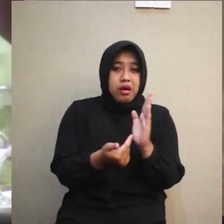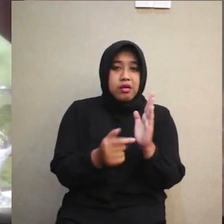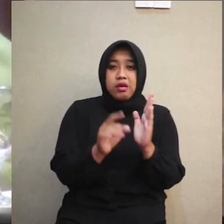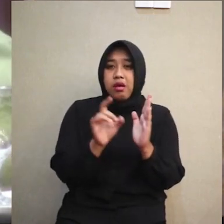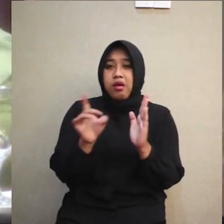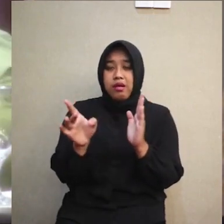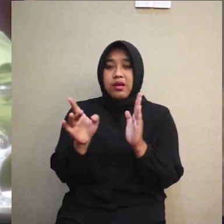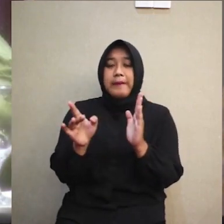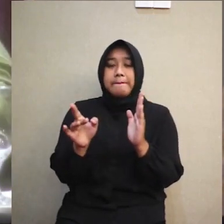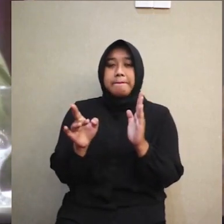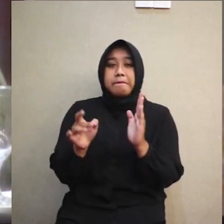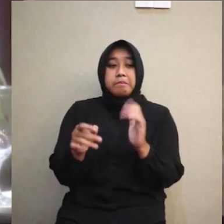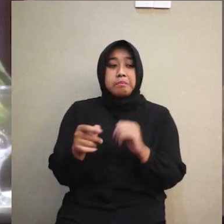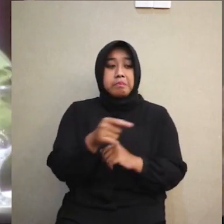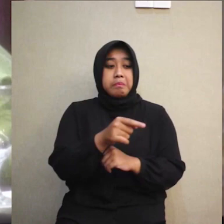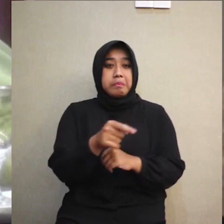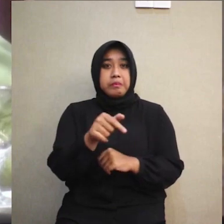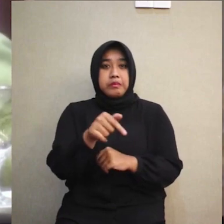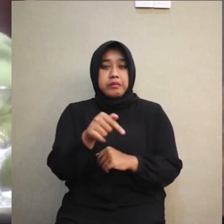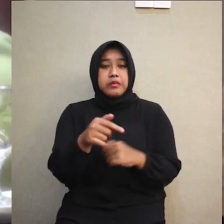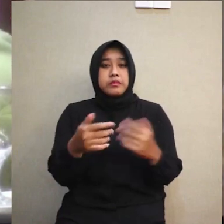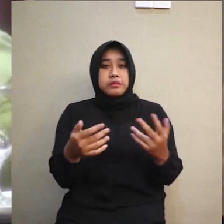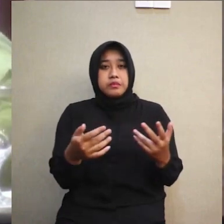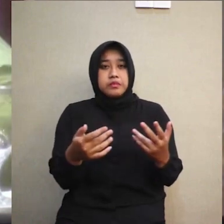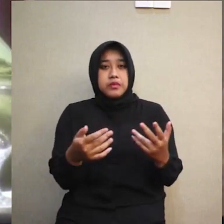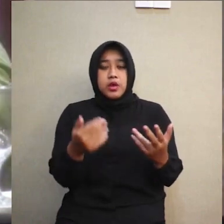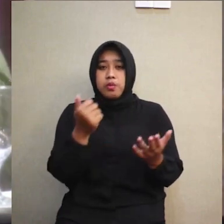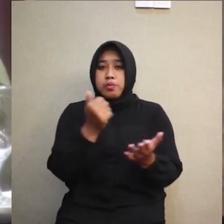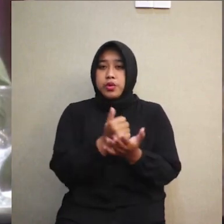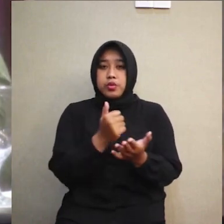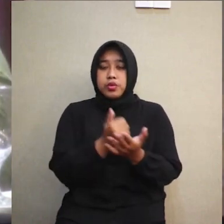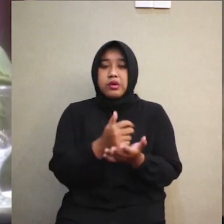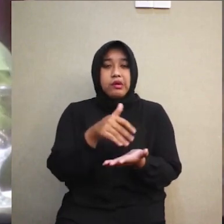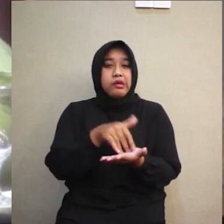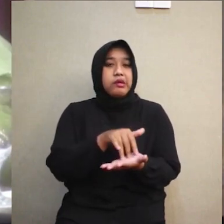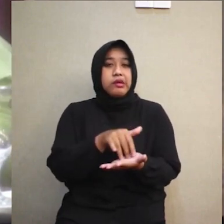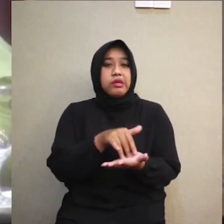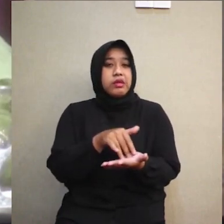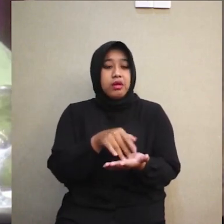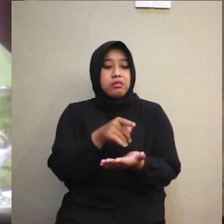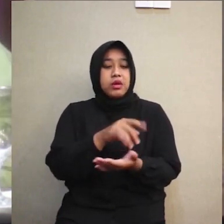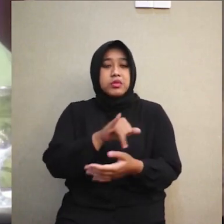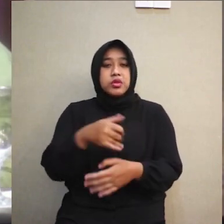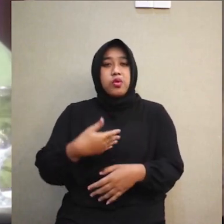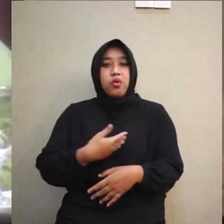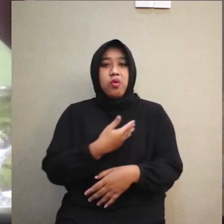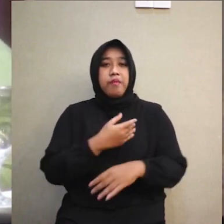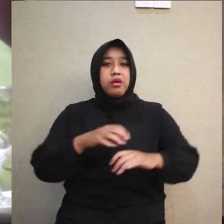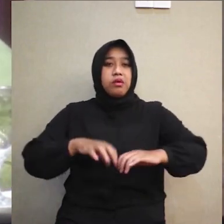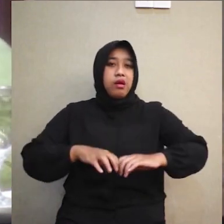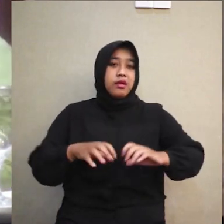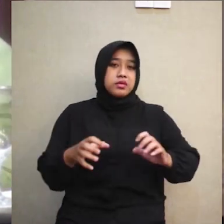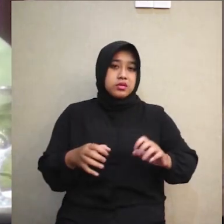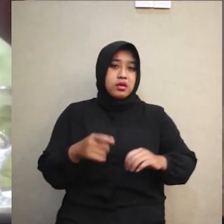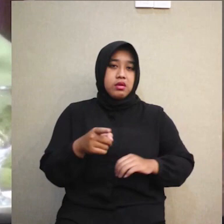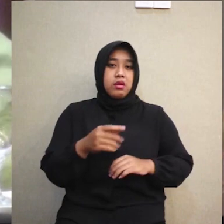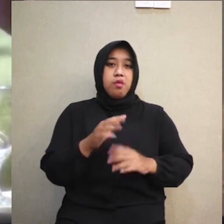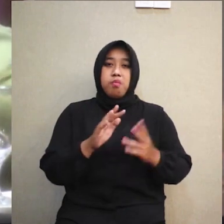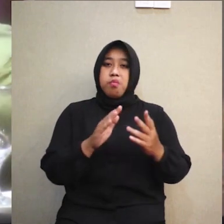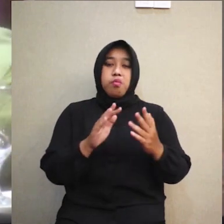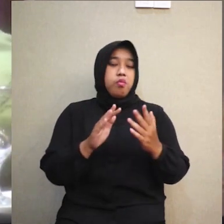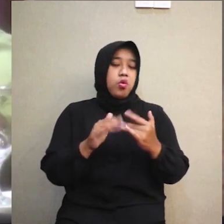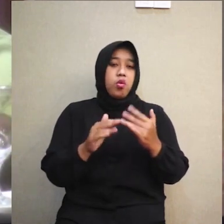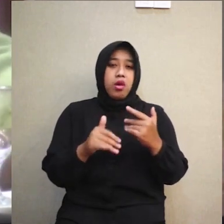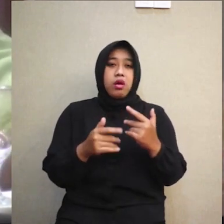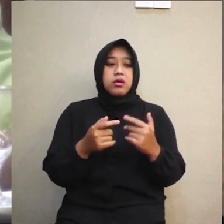lain Bahkan mereka ini adalah sangat-sangat rentan untuk menjadi korban kekerasan ini berkali-kali